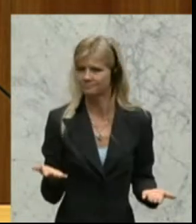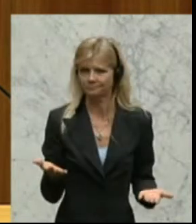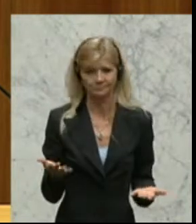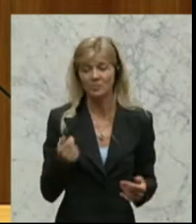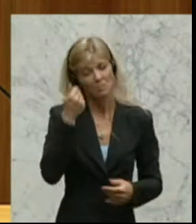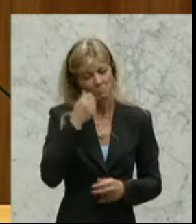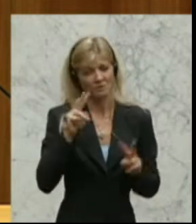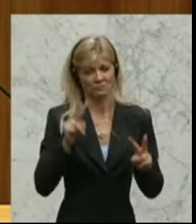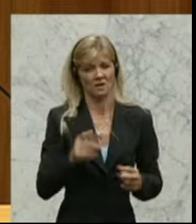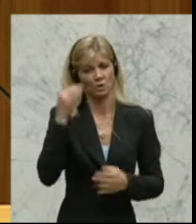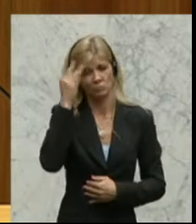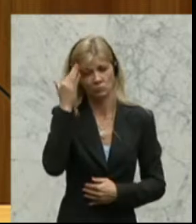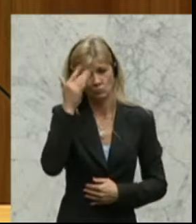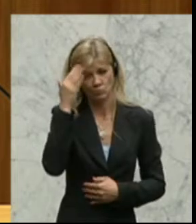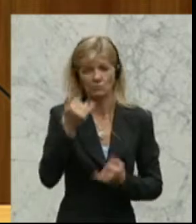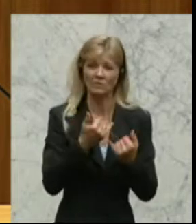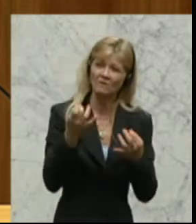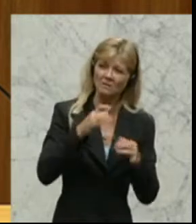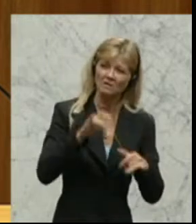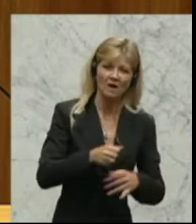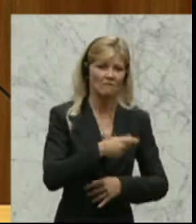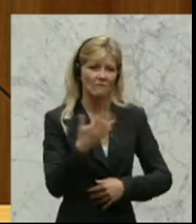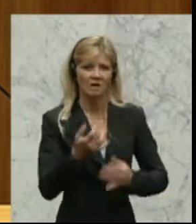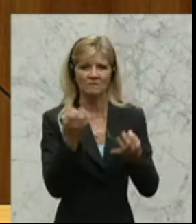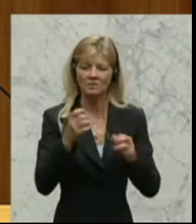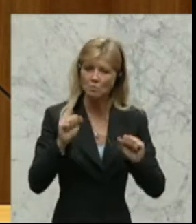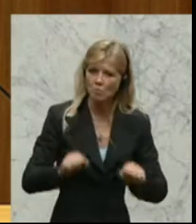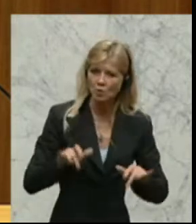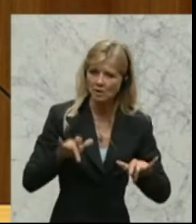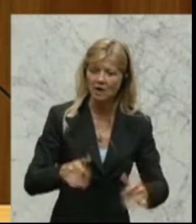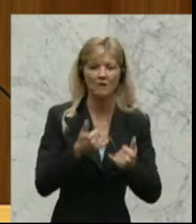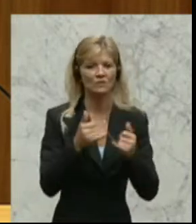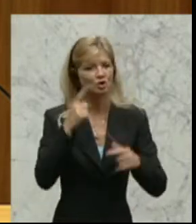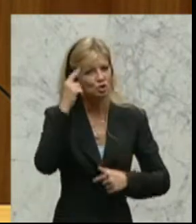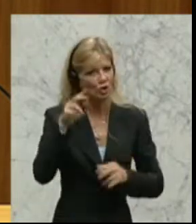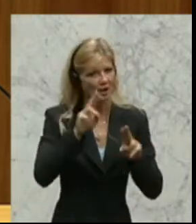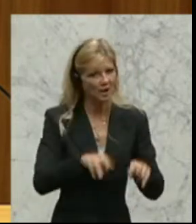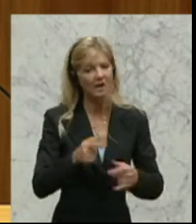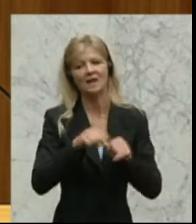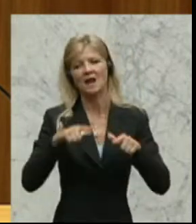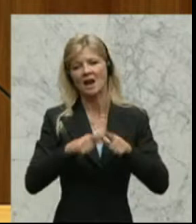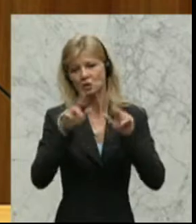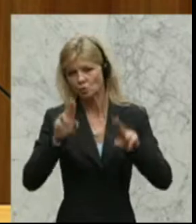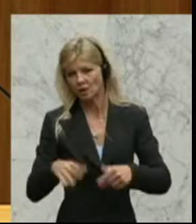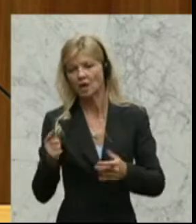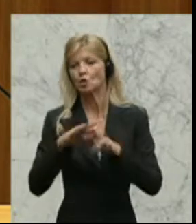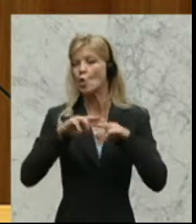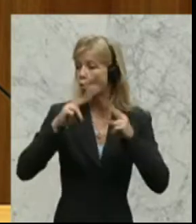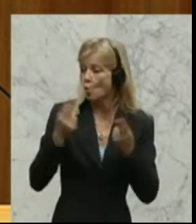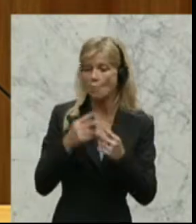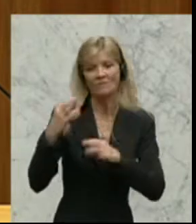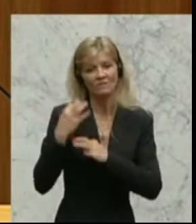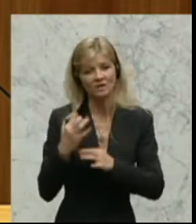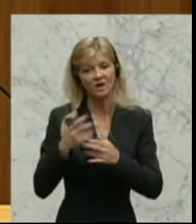Tisch liegt, welche Möglichkeiten es besteht, Steuergerechtigkeit, Leistungsgerechtigkeit, Umweltverträglichkeit, wachstumsfördernde Impulse auch tatsächlich zu